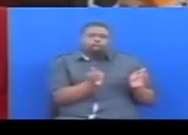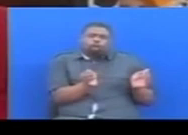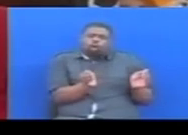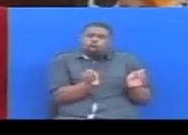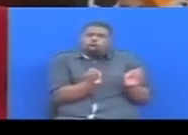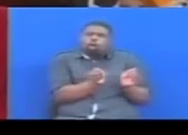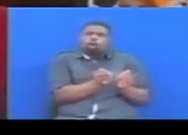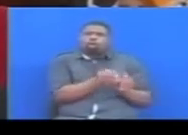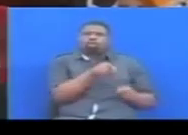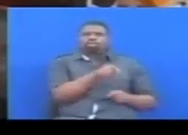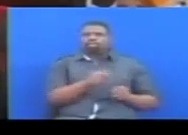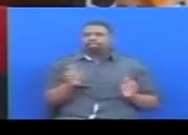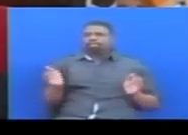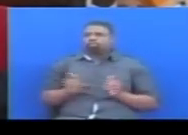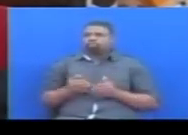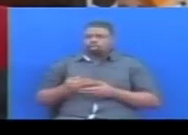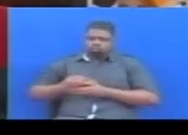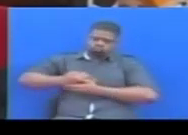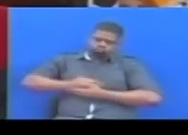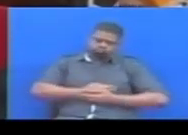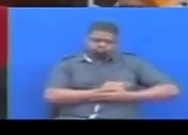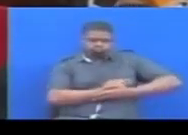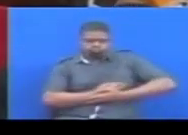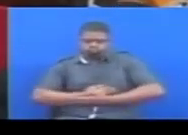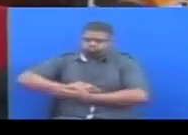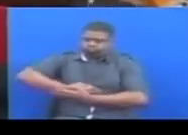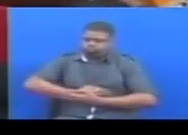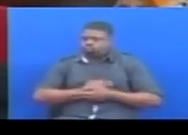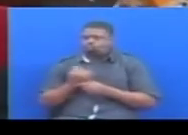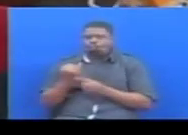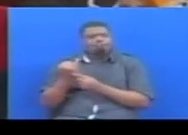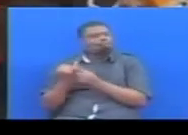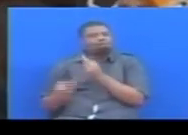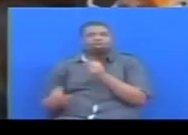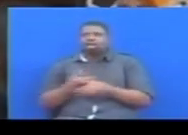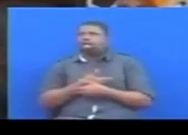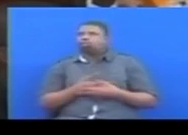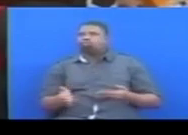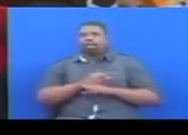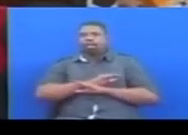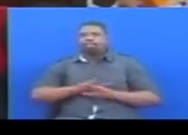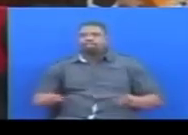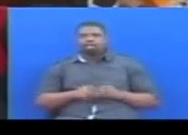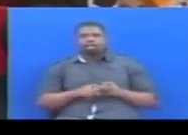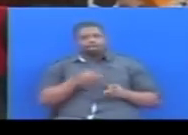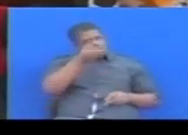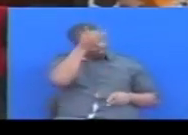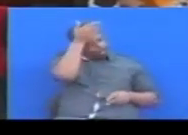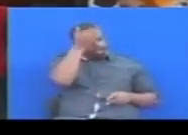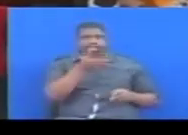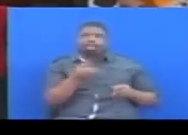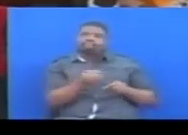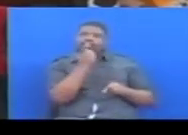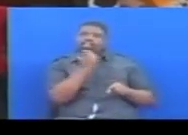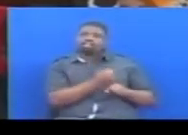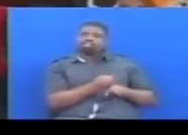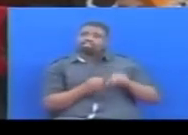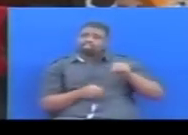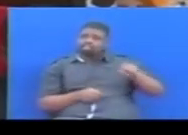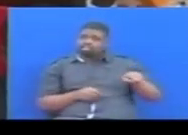ambako ndo kanatunza watoto njiti, lakini hatuna kabisa muuguzi ambaye anaofanya kazi